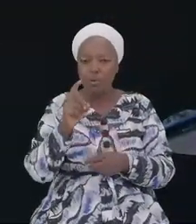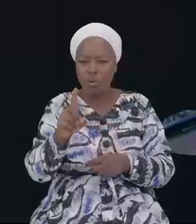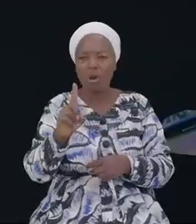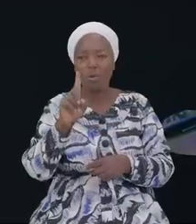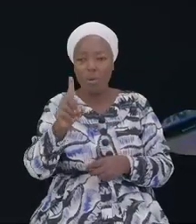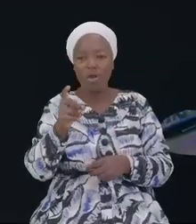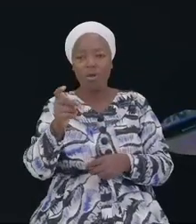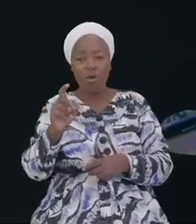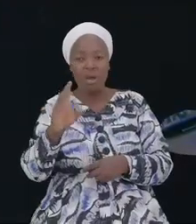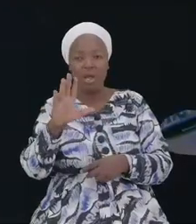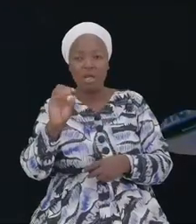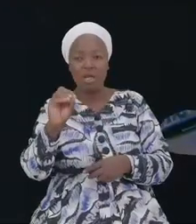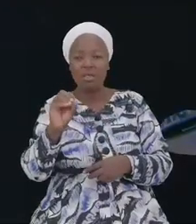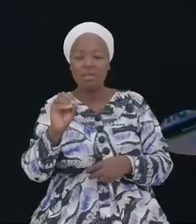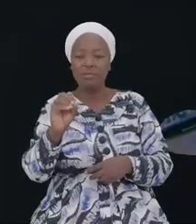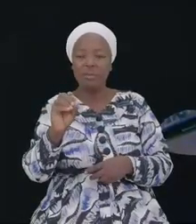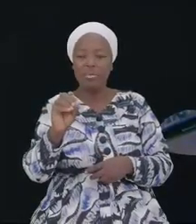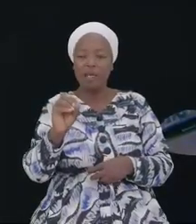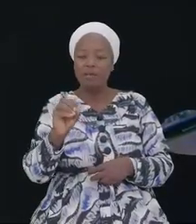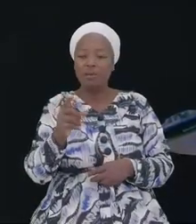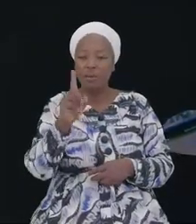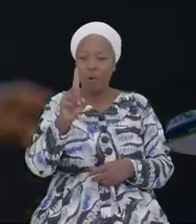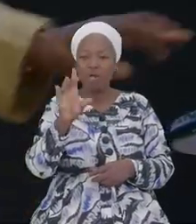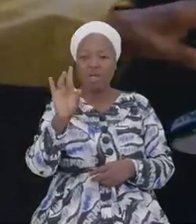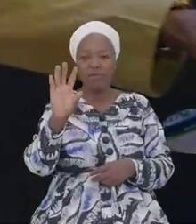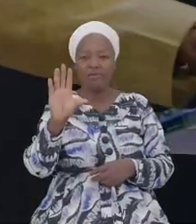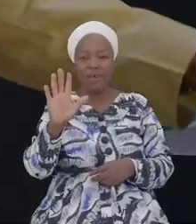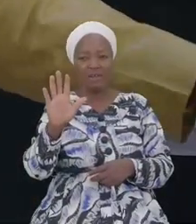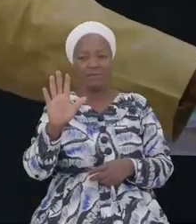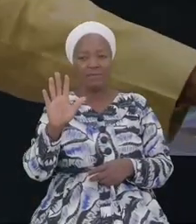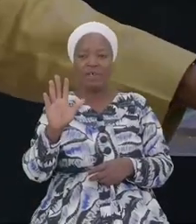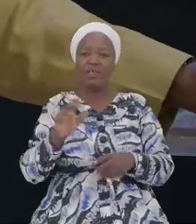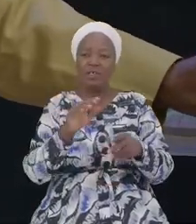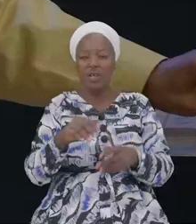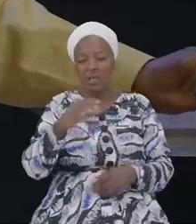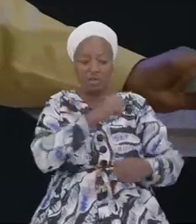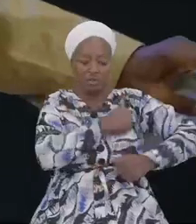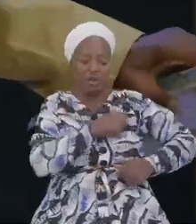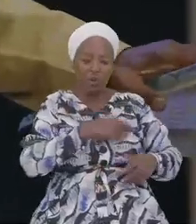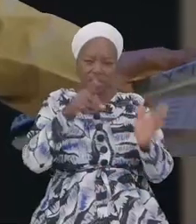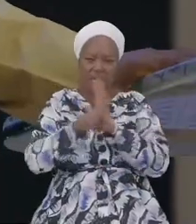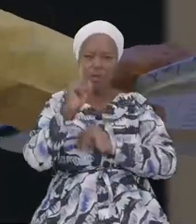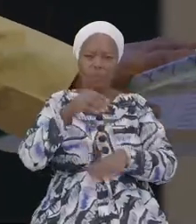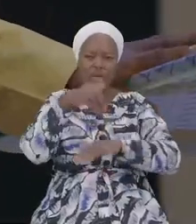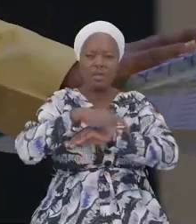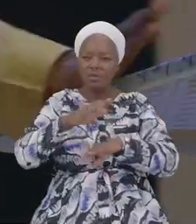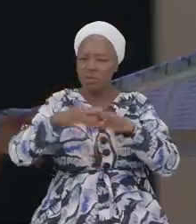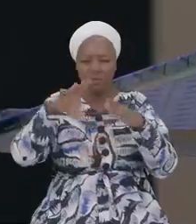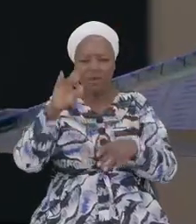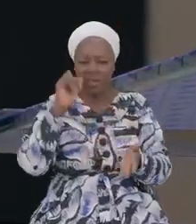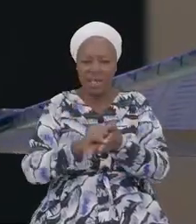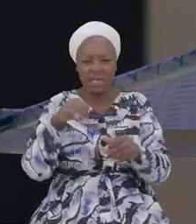185 000 soldats ont été tués dans la nuit par l'ange à cause de l'information. Vous